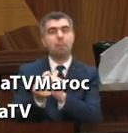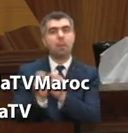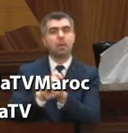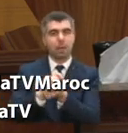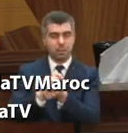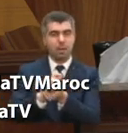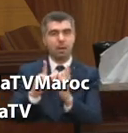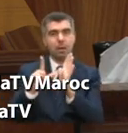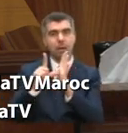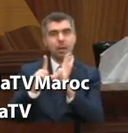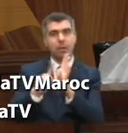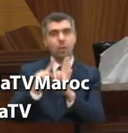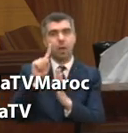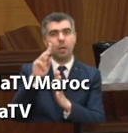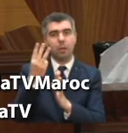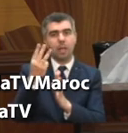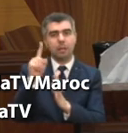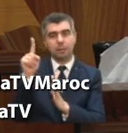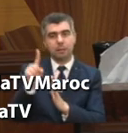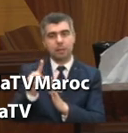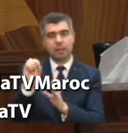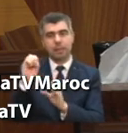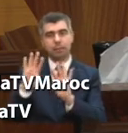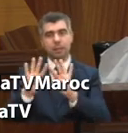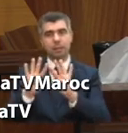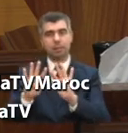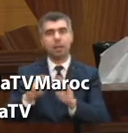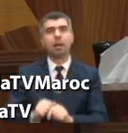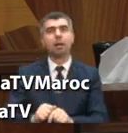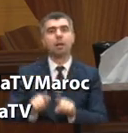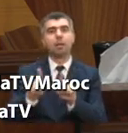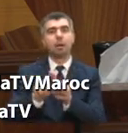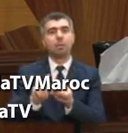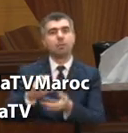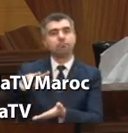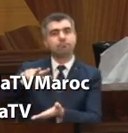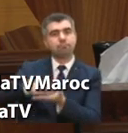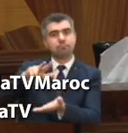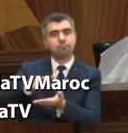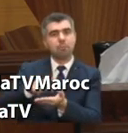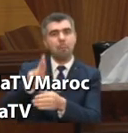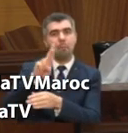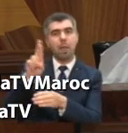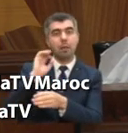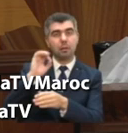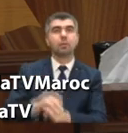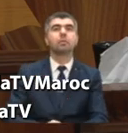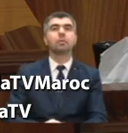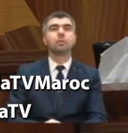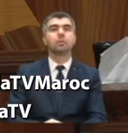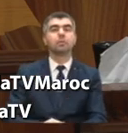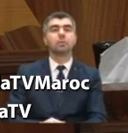وتتميم القانون رقم 31/08 الصادر بتنفيذه الظهير الشريف رقم 1/11/03